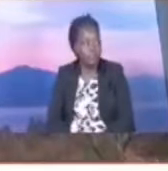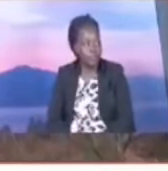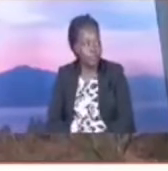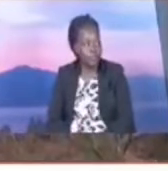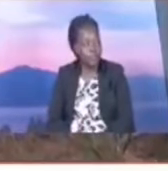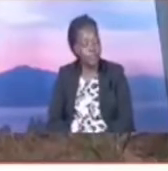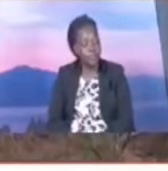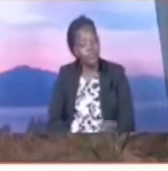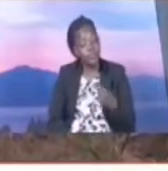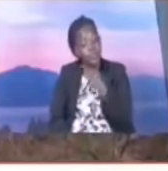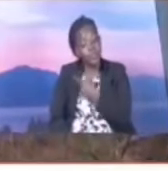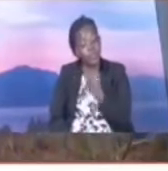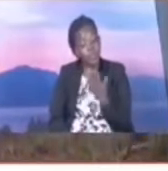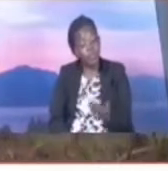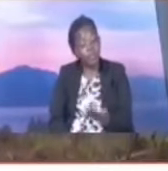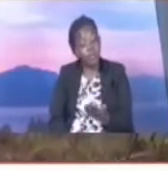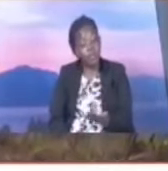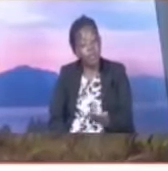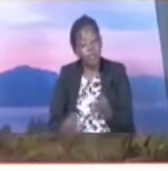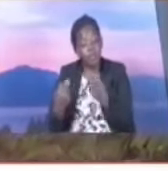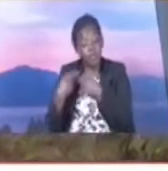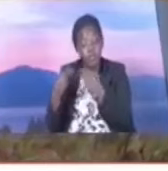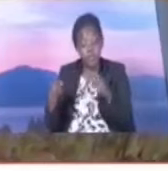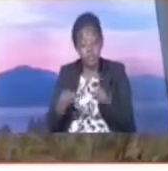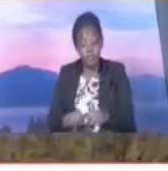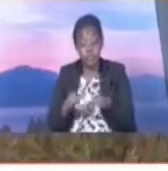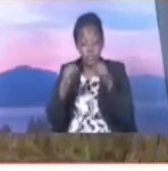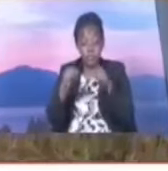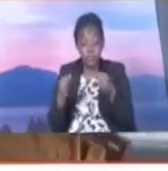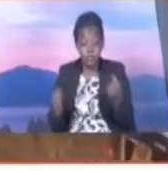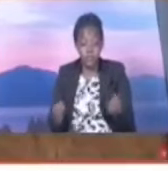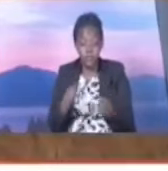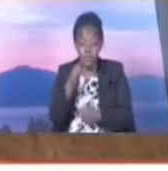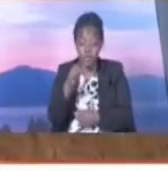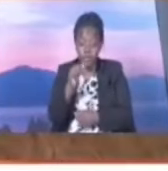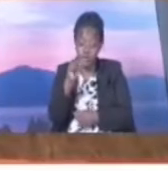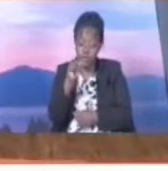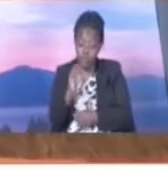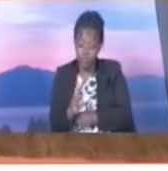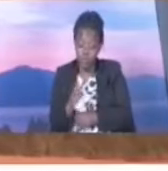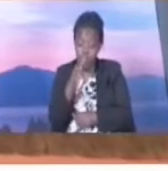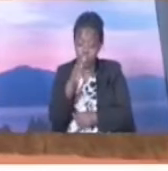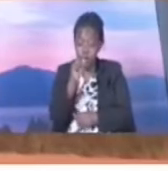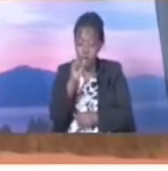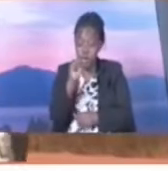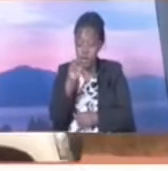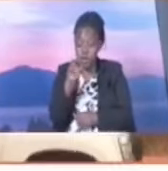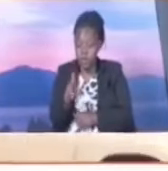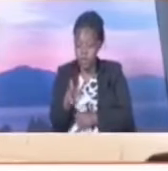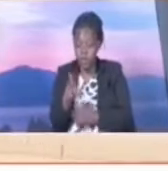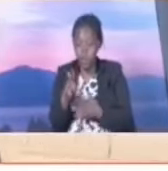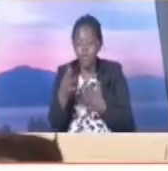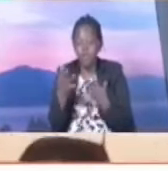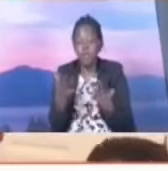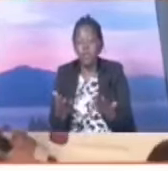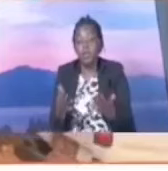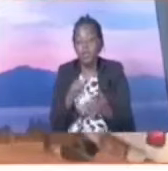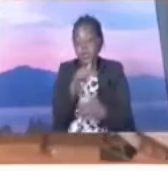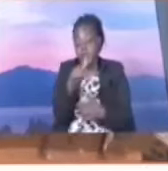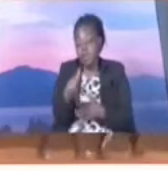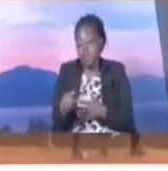Kano Lutaya omusango guno gumuvunaanibwa ne ssentebe wa Ekleziya zooni e Makindye ku kalenda nga Ekrisostom Wakayamba